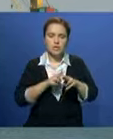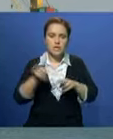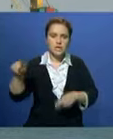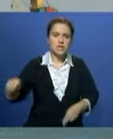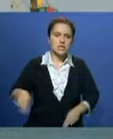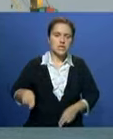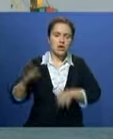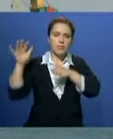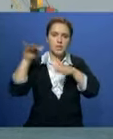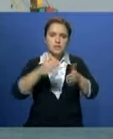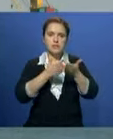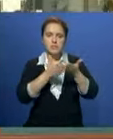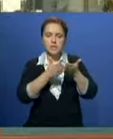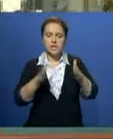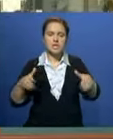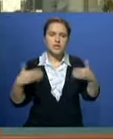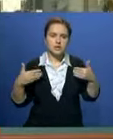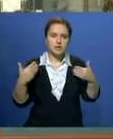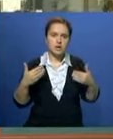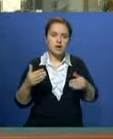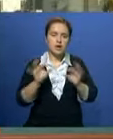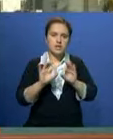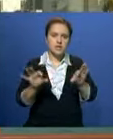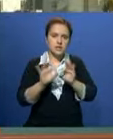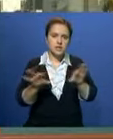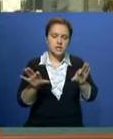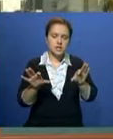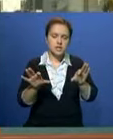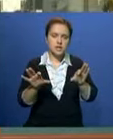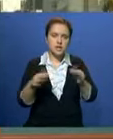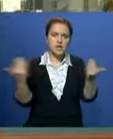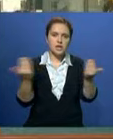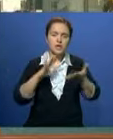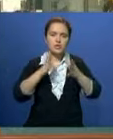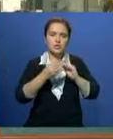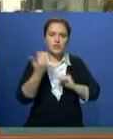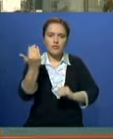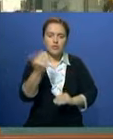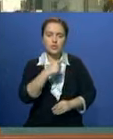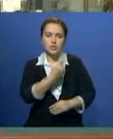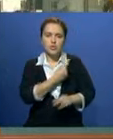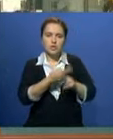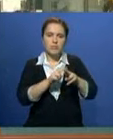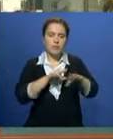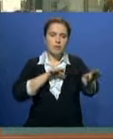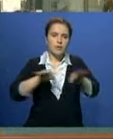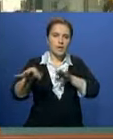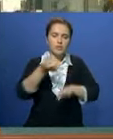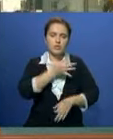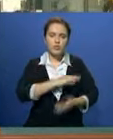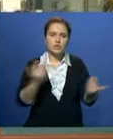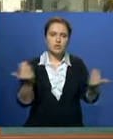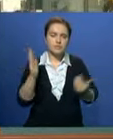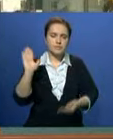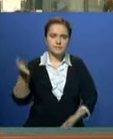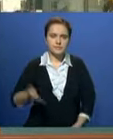Актауского морского порта. Здравствуйте. Расскажите, пожалуйста, какие результаты вы ждете от столь масштабного проекта? Морской порт